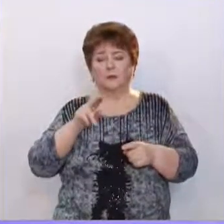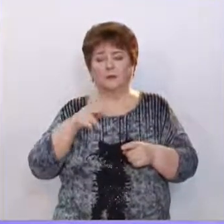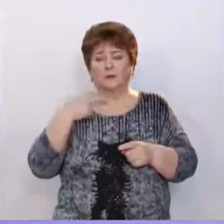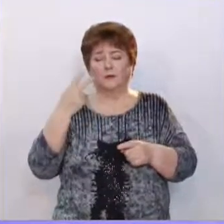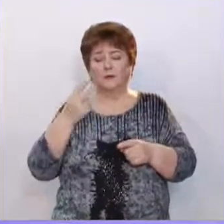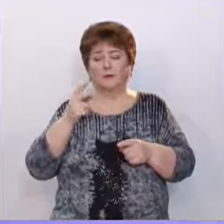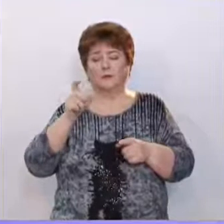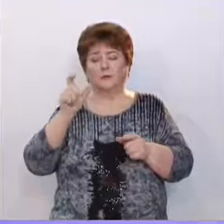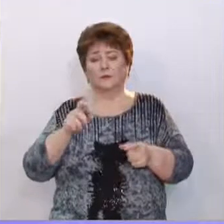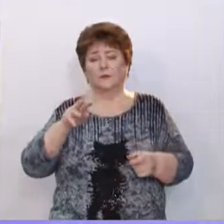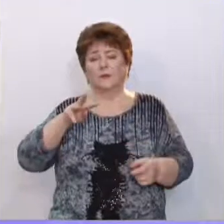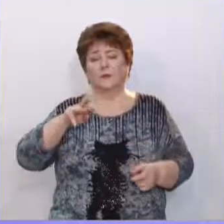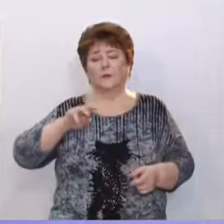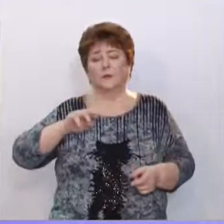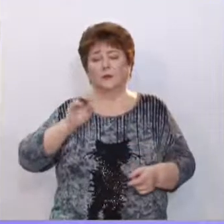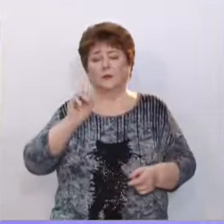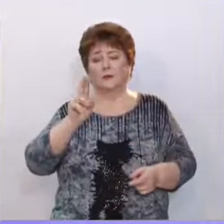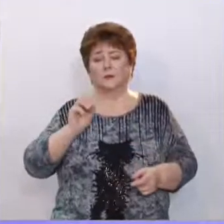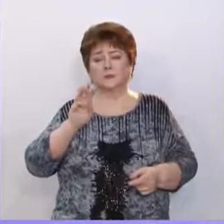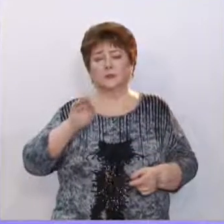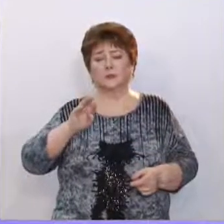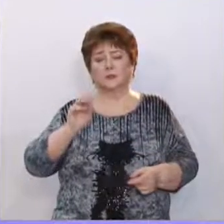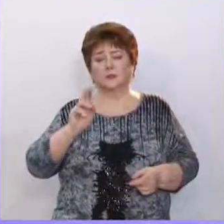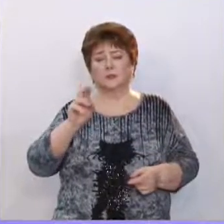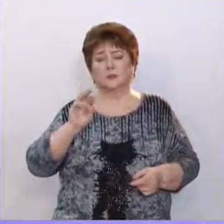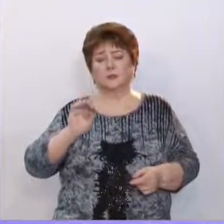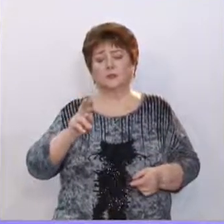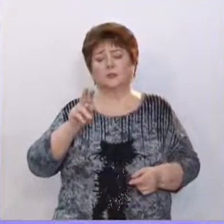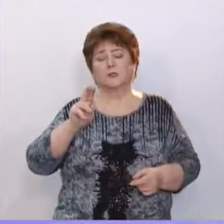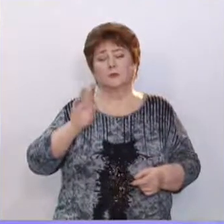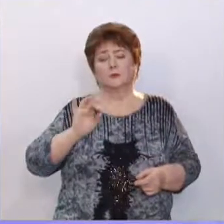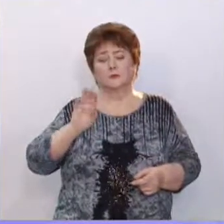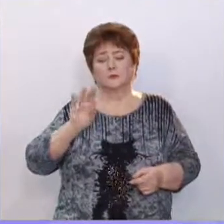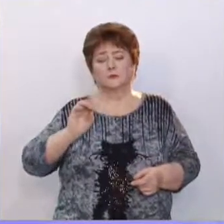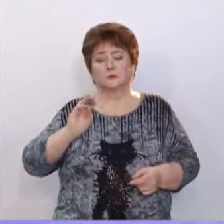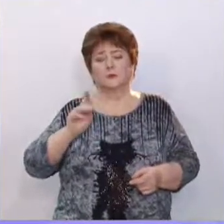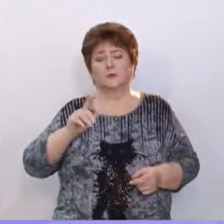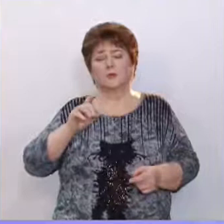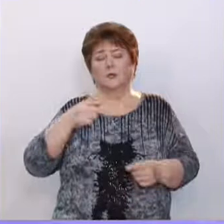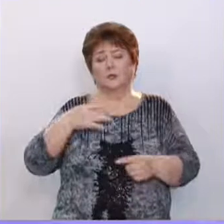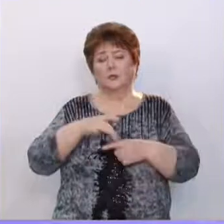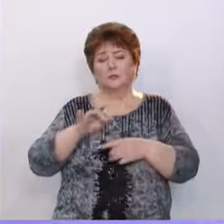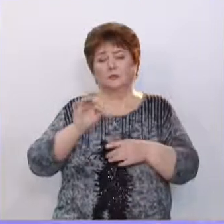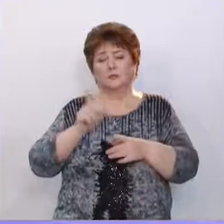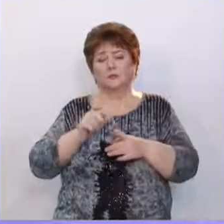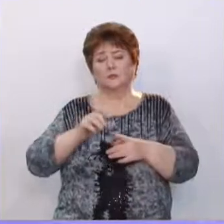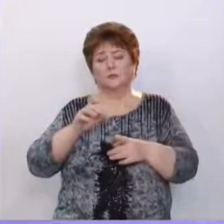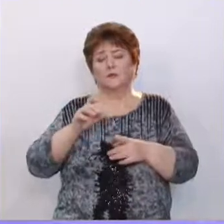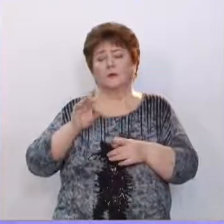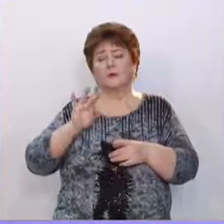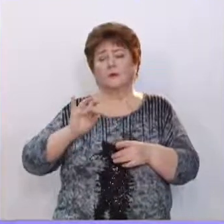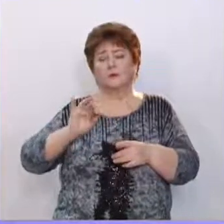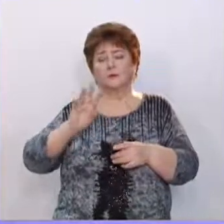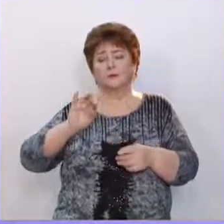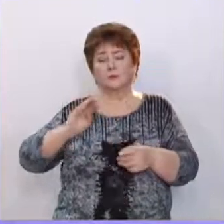Второй столбик мякиш, малыш, кирпич, роскошь. Лишнее слово роскошь, так